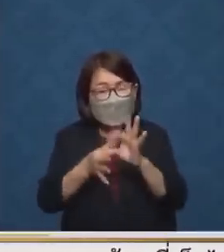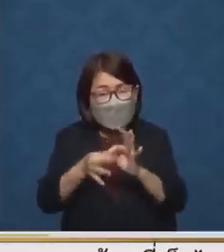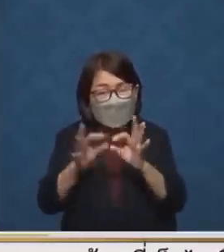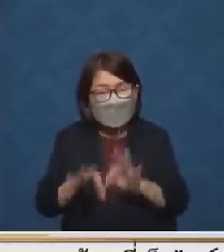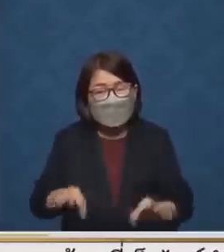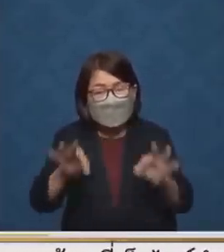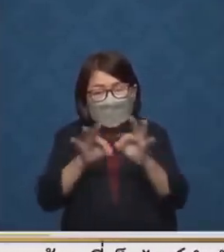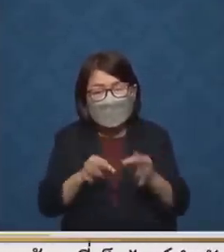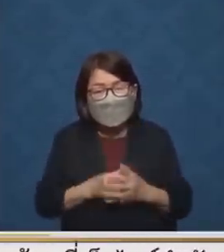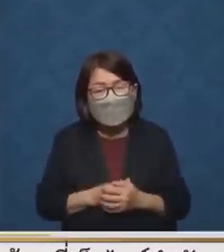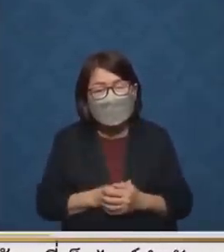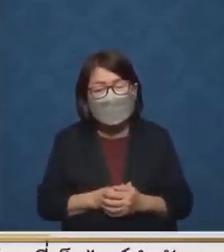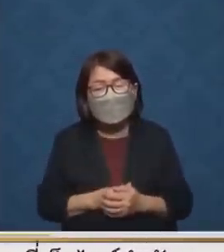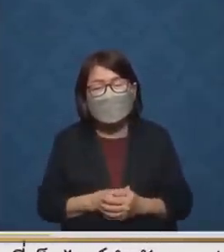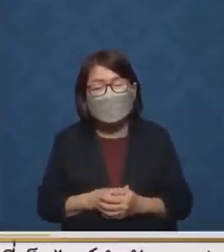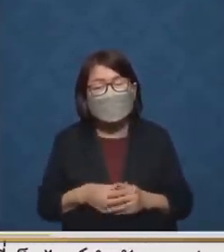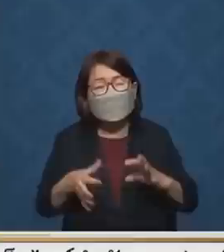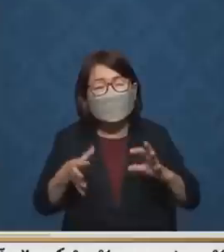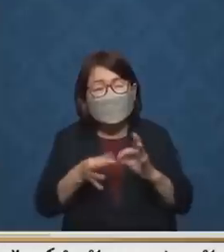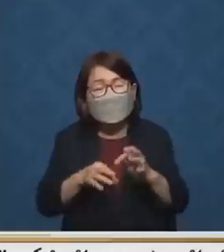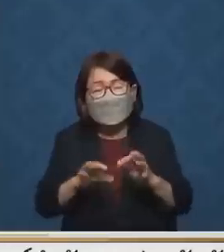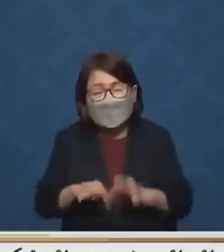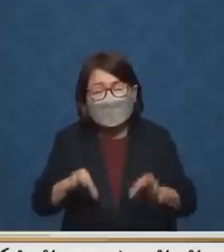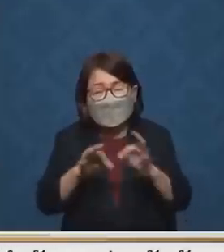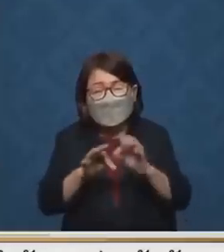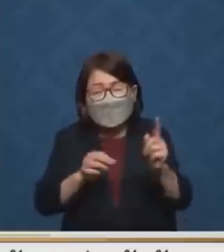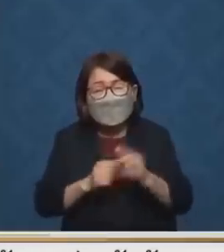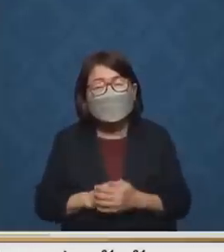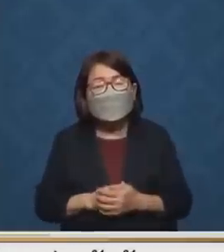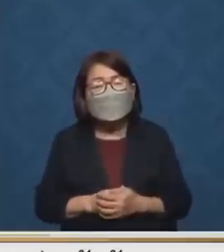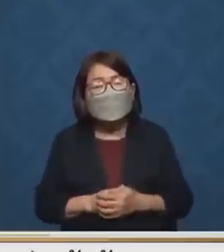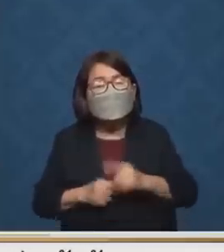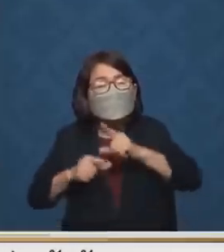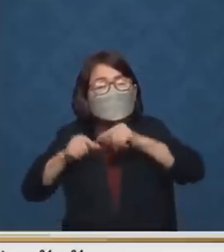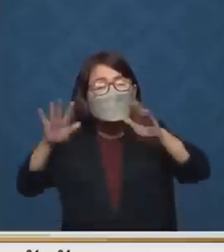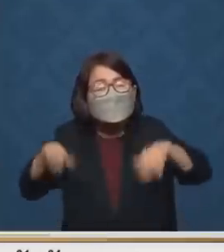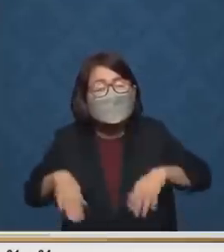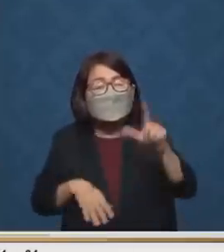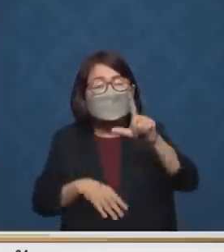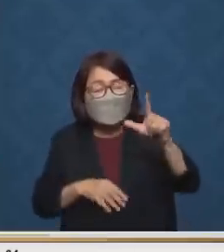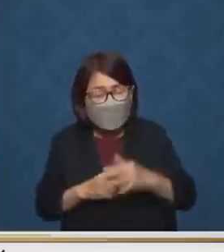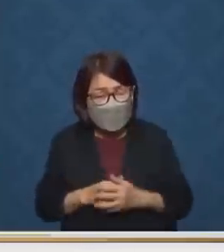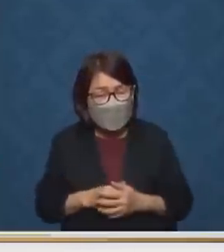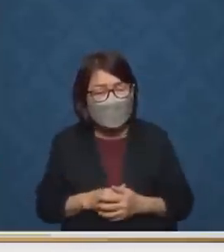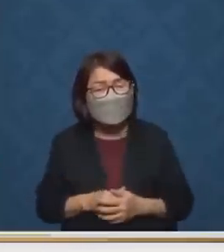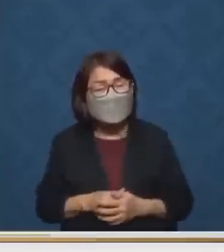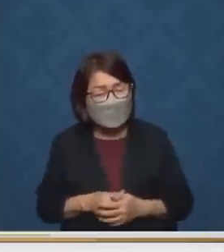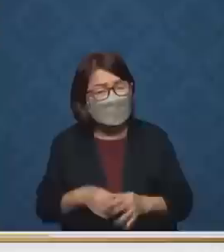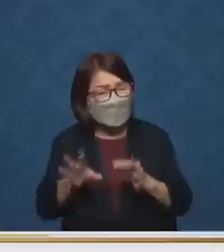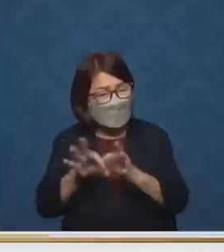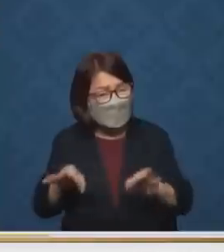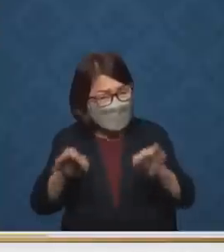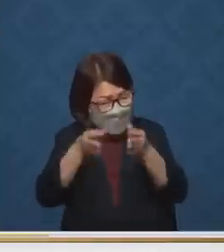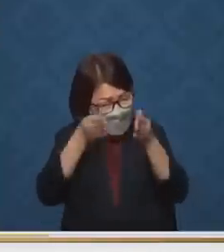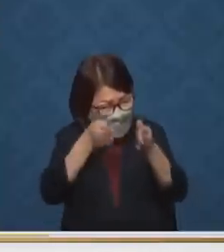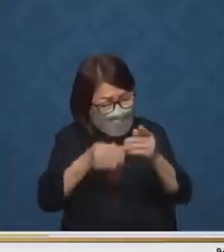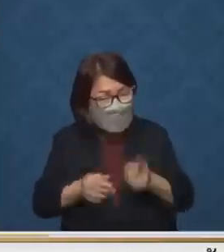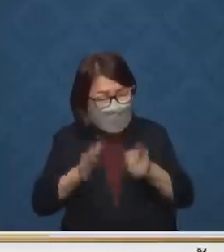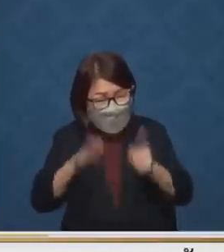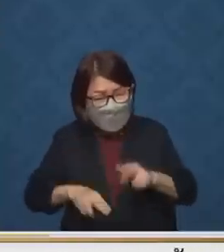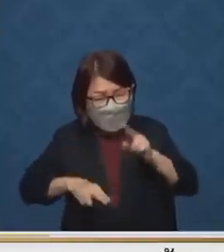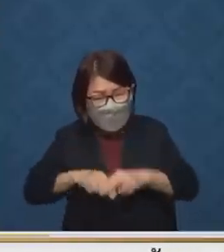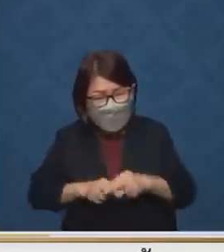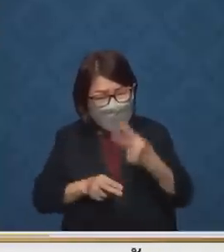ตามเด็กไมทันเนี่ยนัสือเอกสันประบุชัดโดย Twitter เป็นหักให้มีเจ้าหน้ที่ประจำหน้าจอ